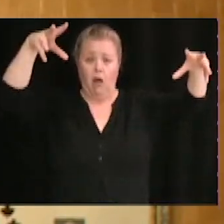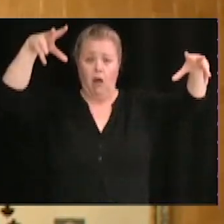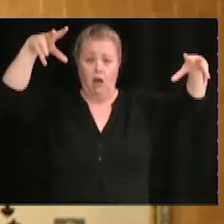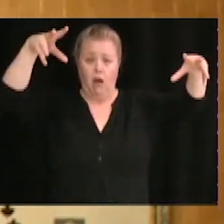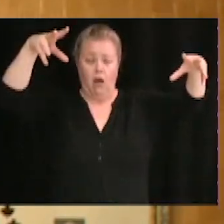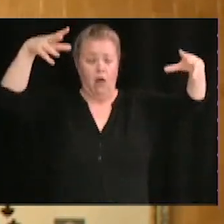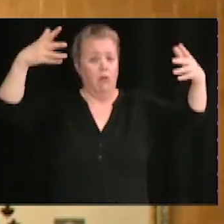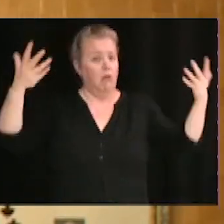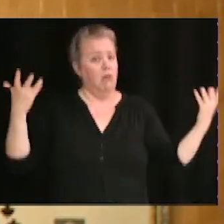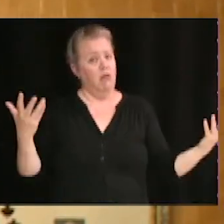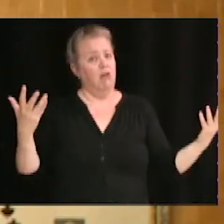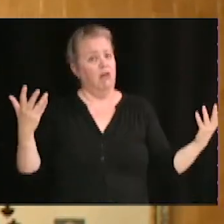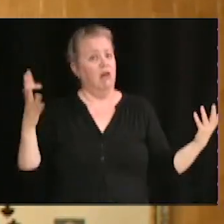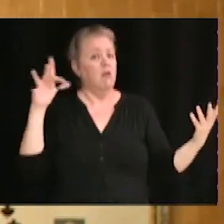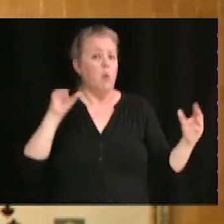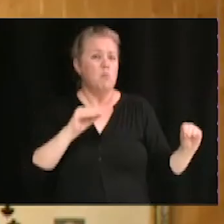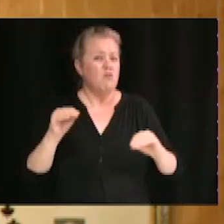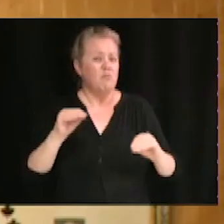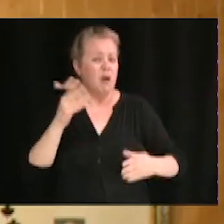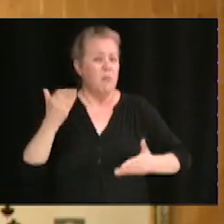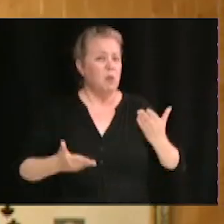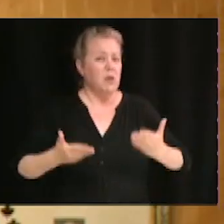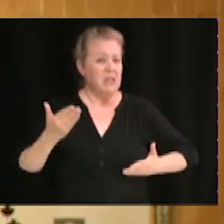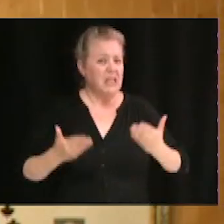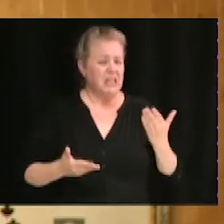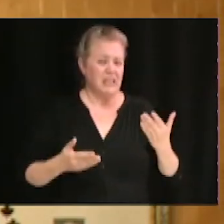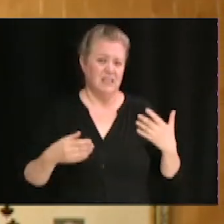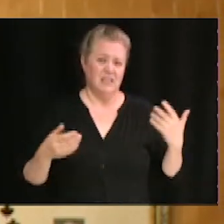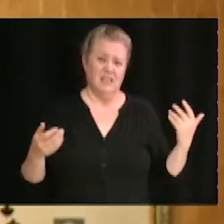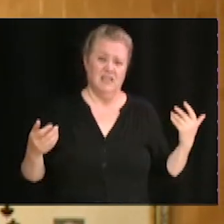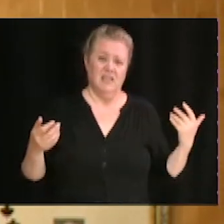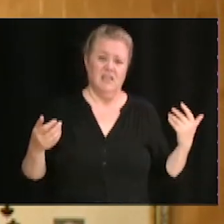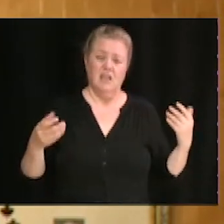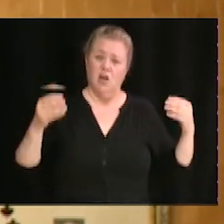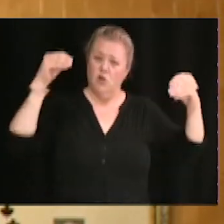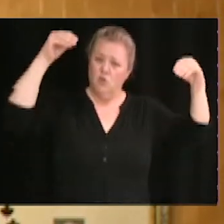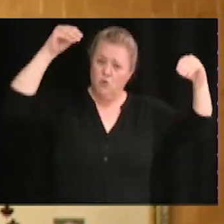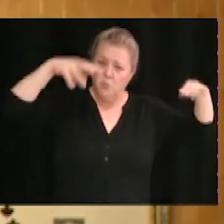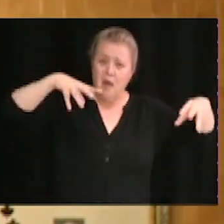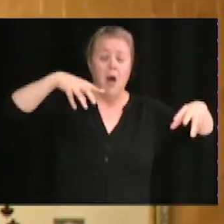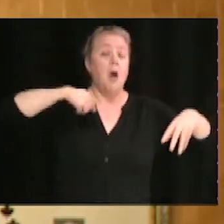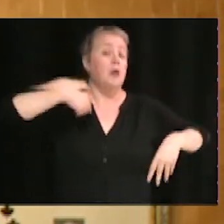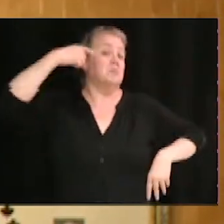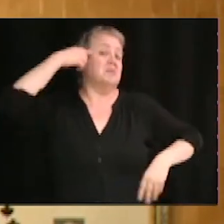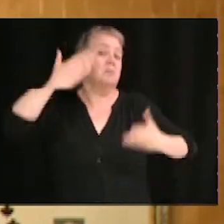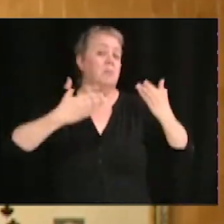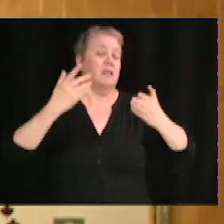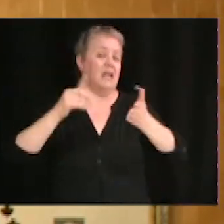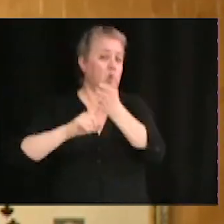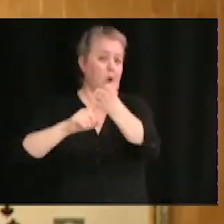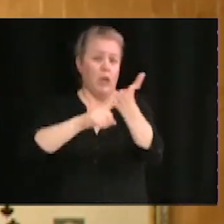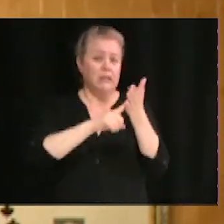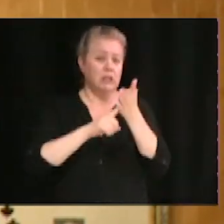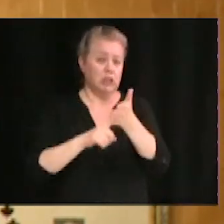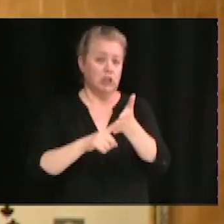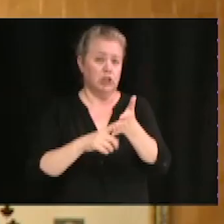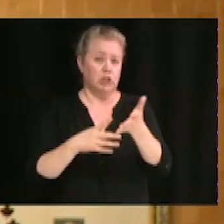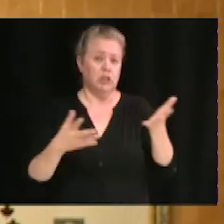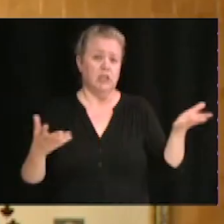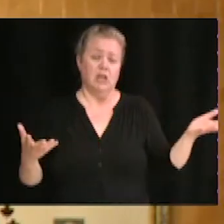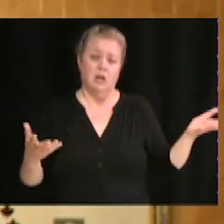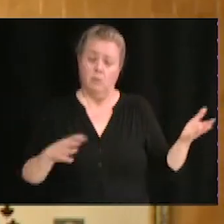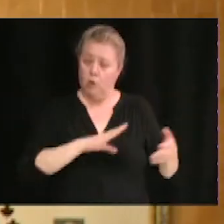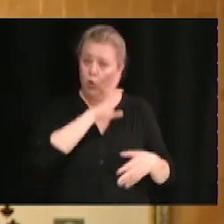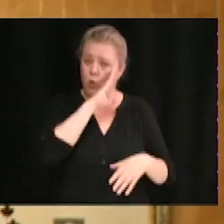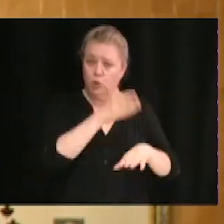fermé tôt. Il a peut-être que en train d'organiser le problème. Bien non. Je m'attends tôt parce que je savais de quoi être très tôt